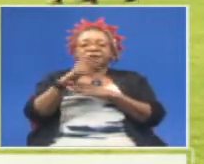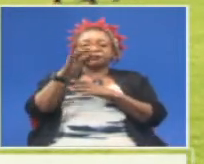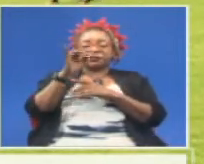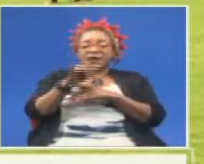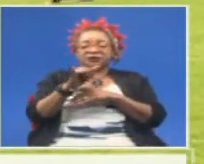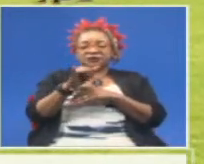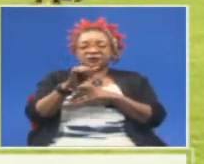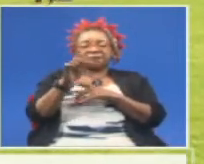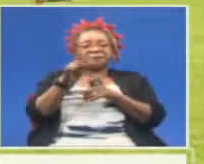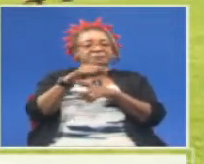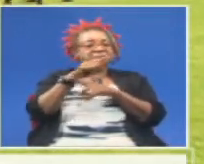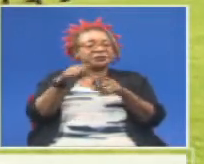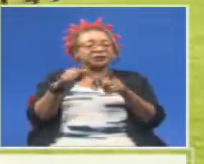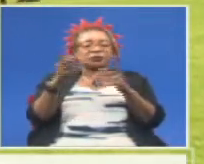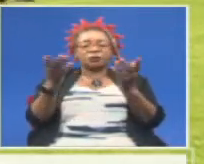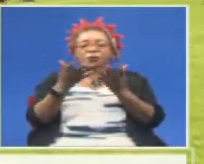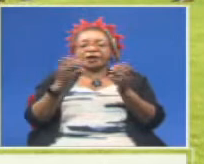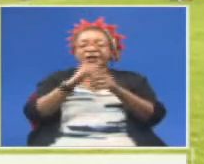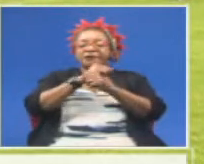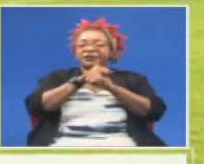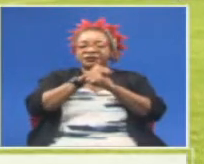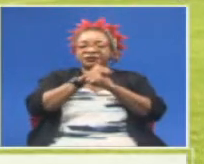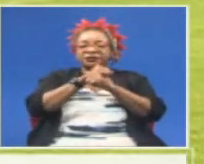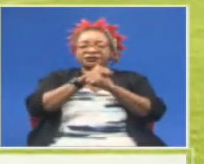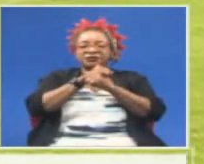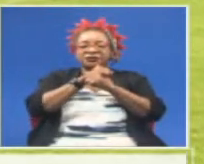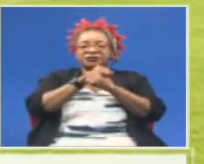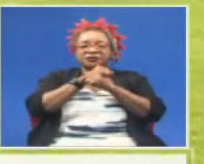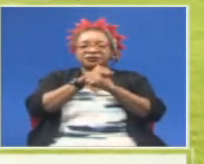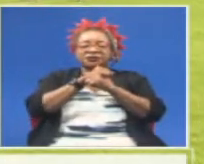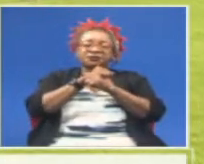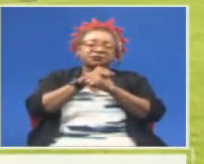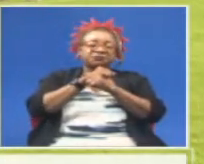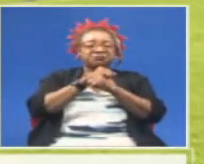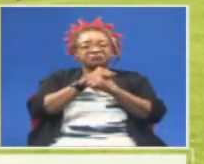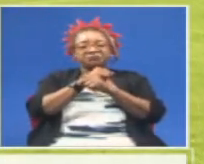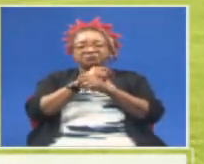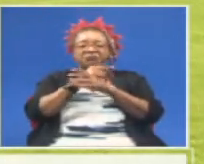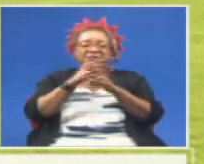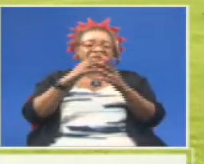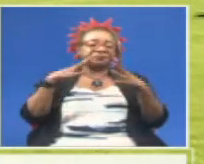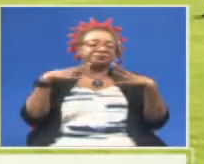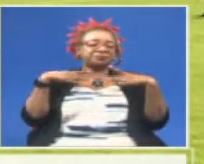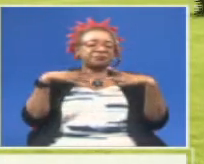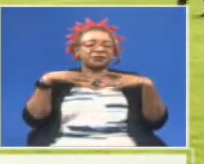ni makosa ambapo defense yangu kio walizubao. Unaweza sema walidua.